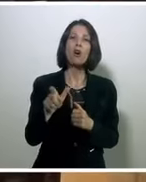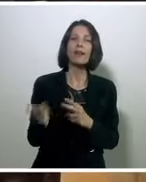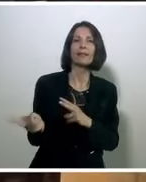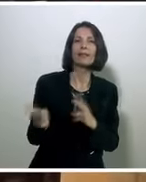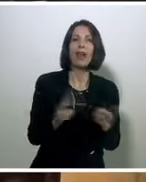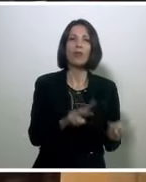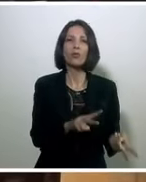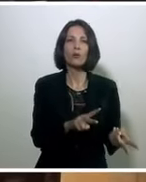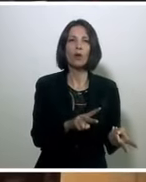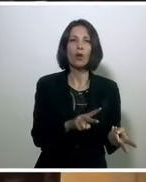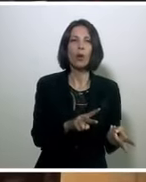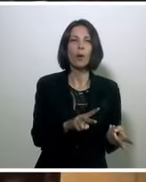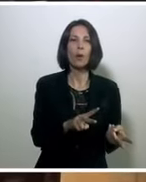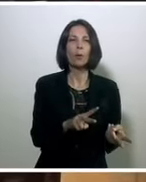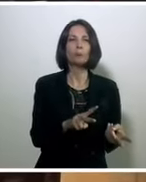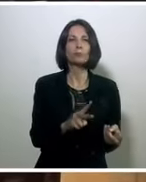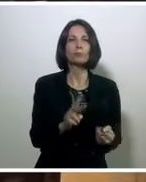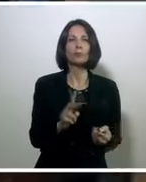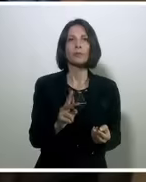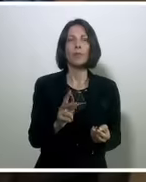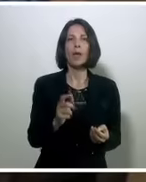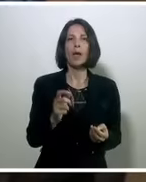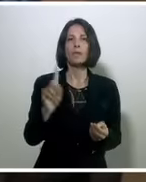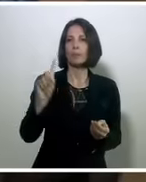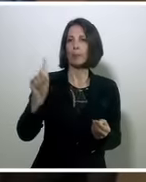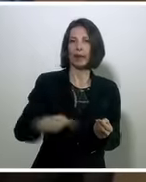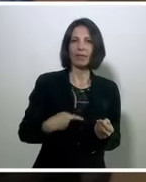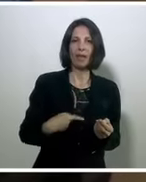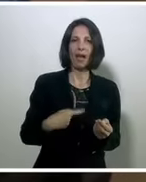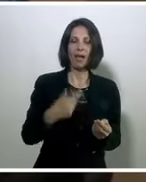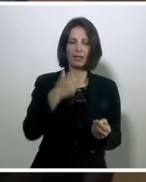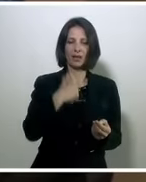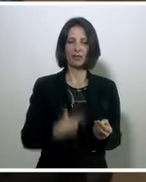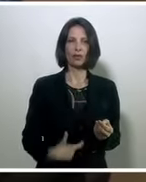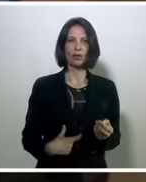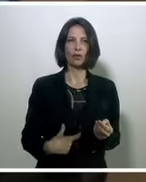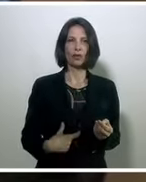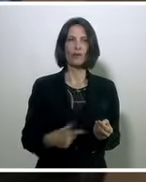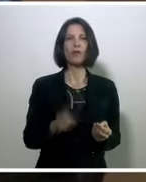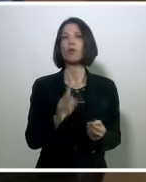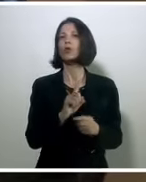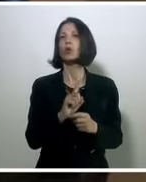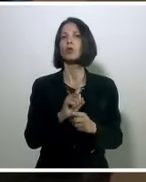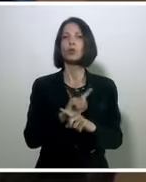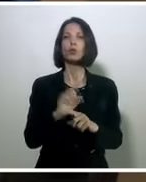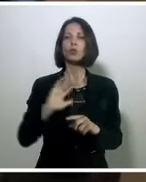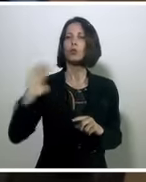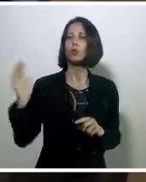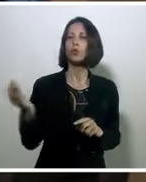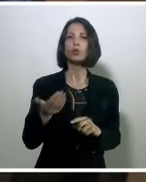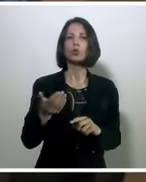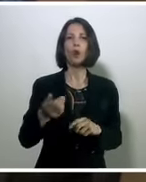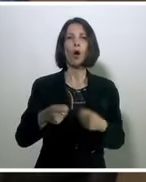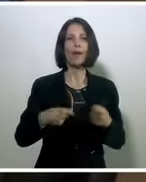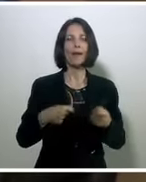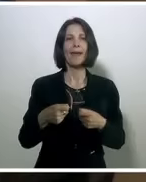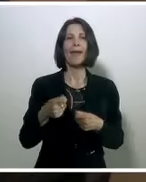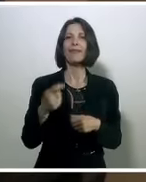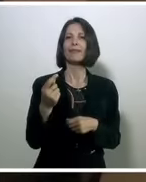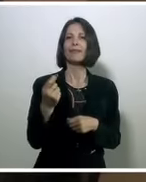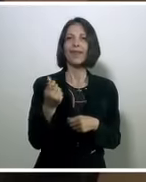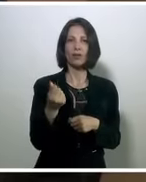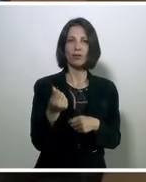soggettive Non tutto deve reputarsi disponibile negoziabile e perciò suscettibile di transazione